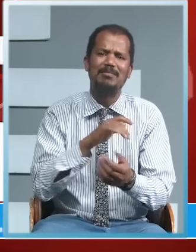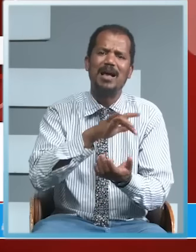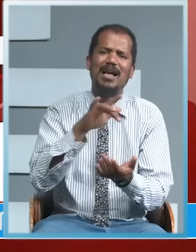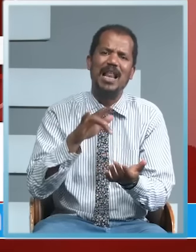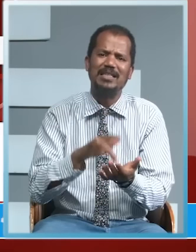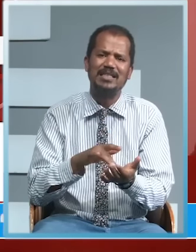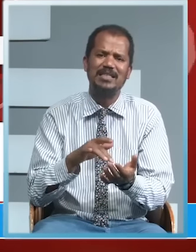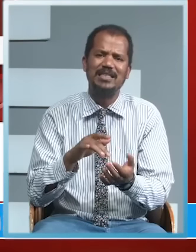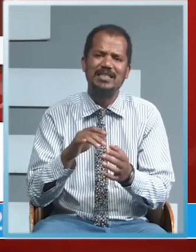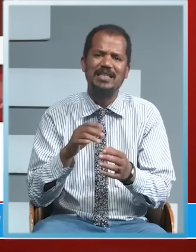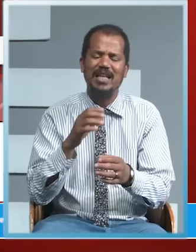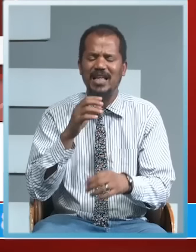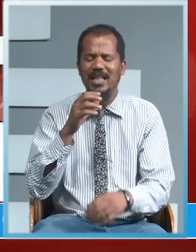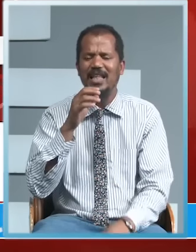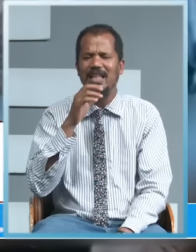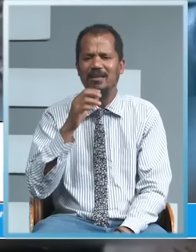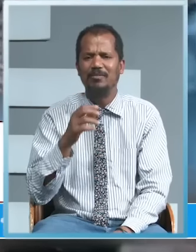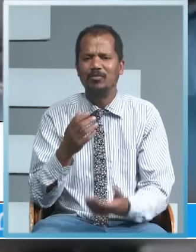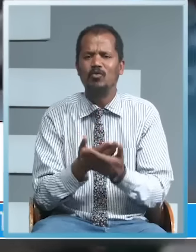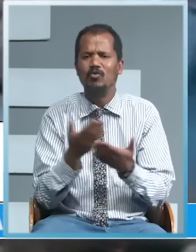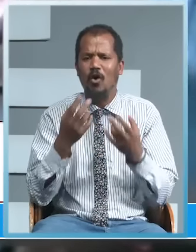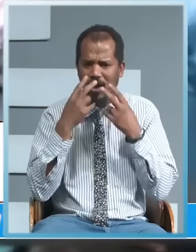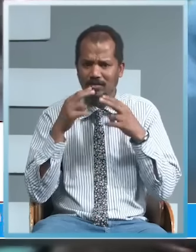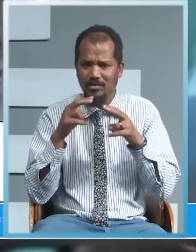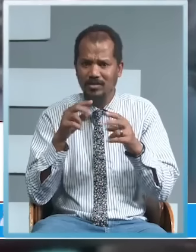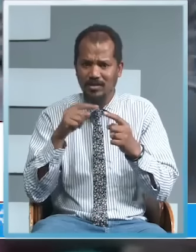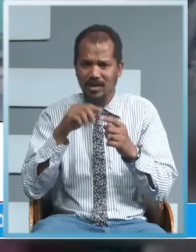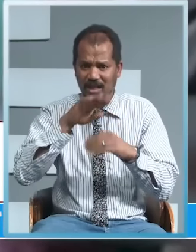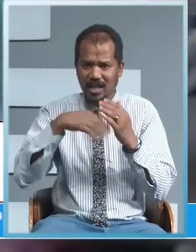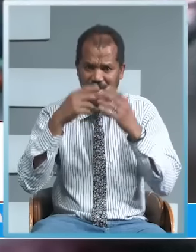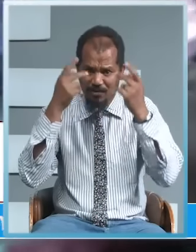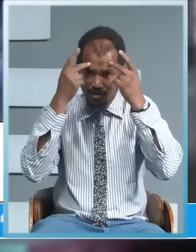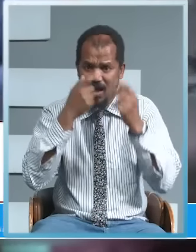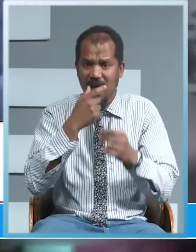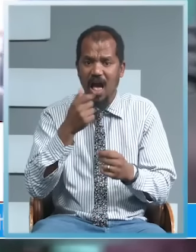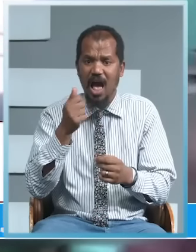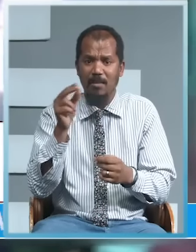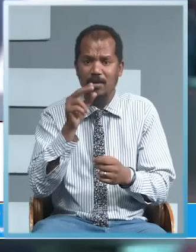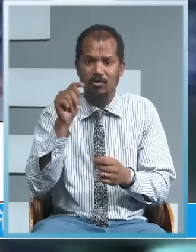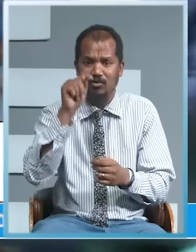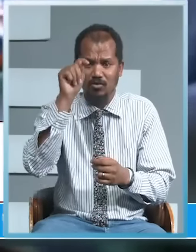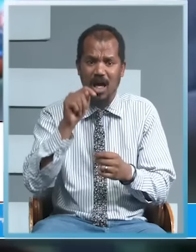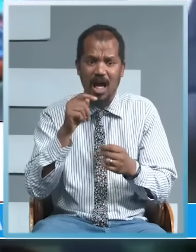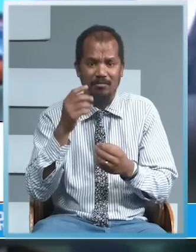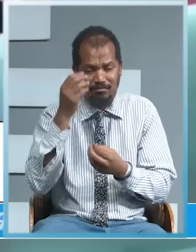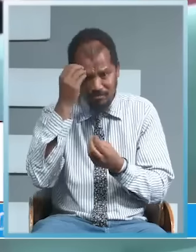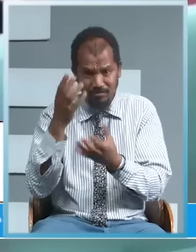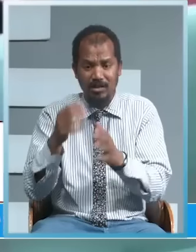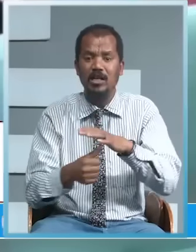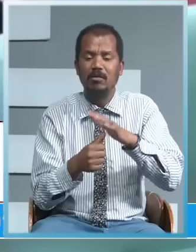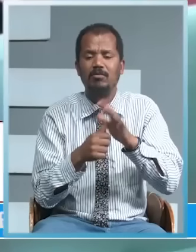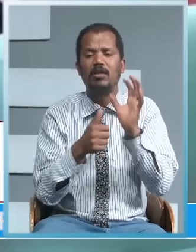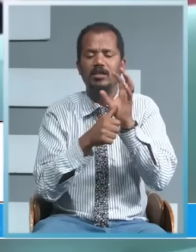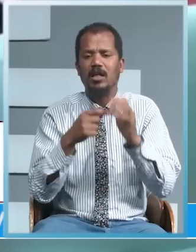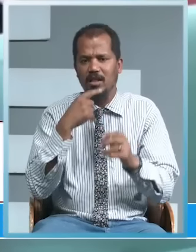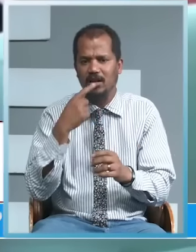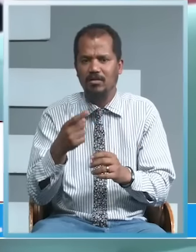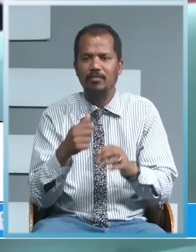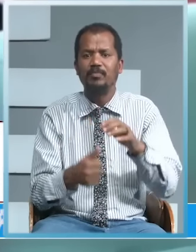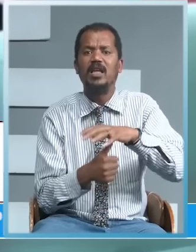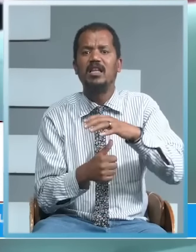በማዕከላችን እየፈጠረ ያለው። ጉዳዩን አስመልክቶ እስከ ጠቅላይ ሚኒስትሩ አቤቱታ ማሰማታቸውንም ሊቀመንበሩ ለኢሳት